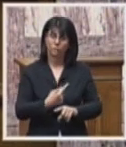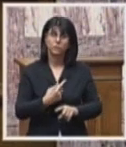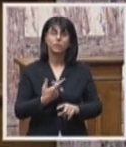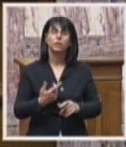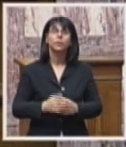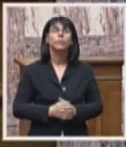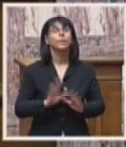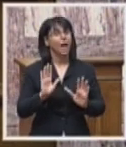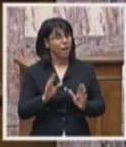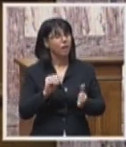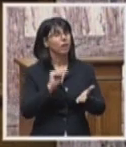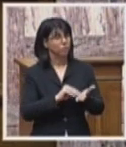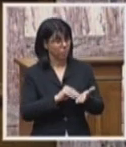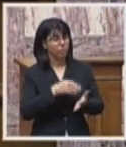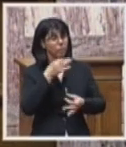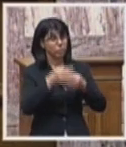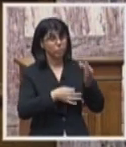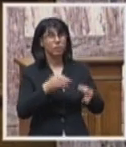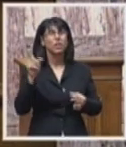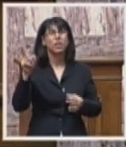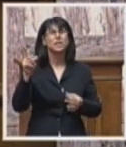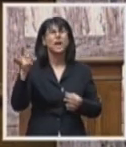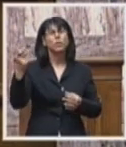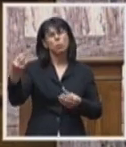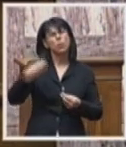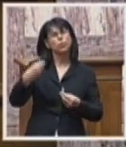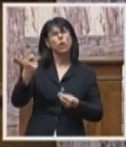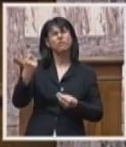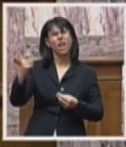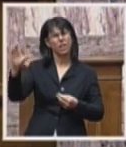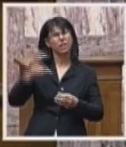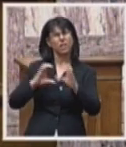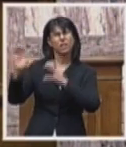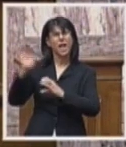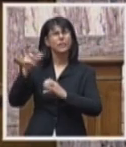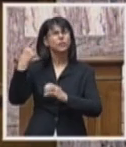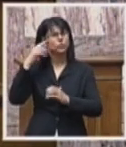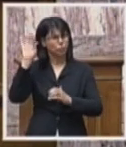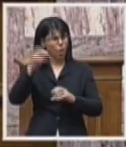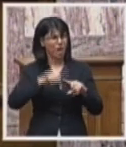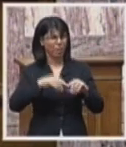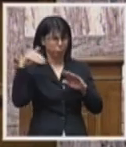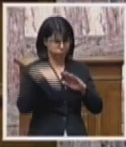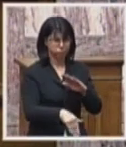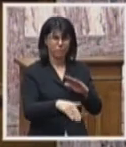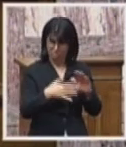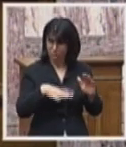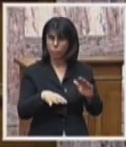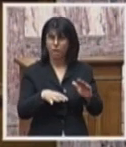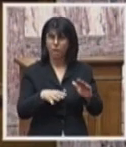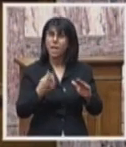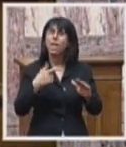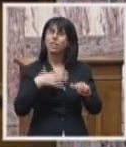Οι πιστωτές θέλουν να μας χαντακώσουν. Θέλουν να αποτύχουμε. Οι πιστωτές θέλουν να